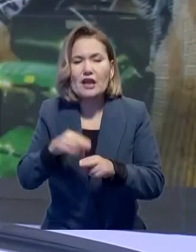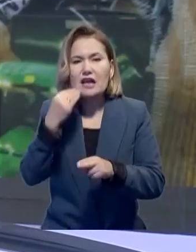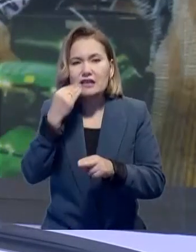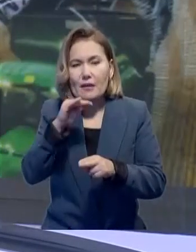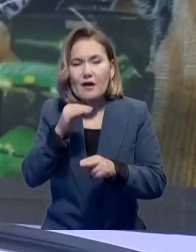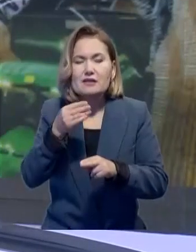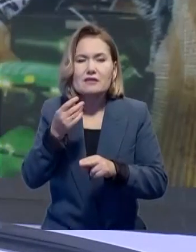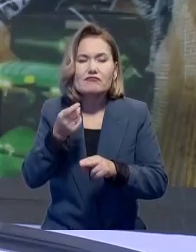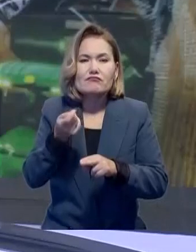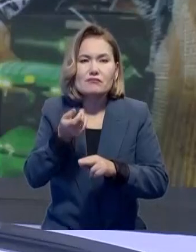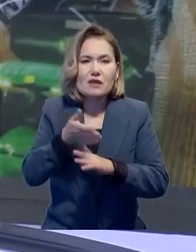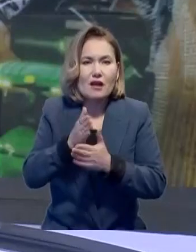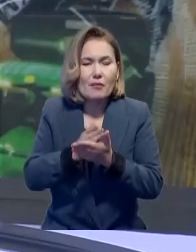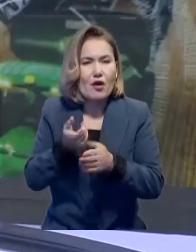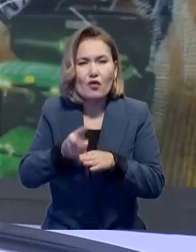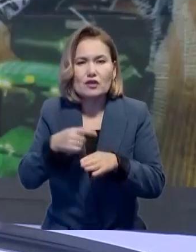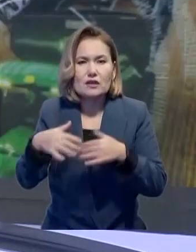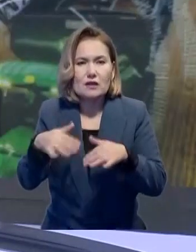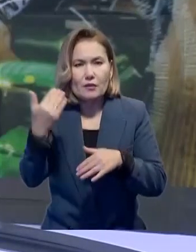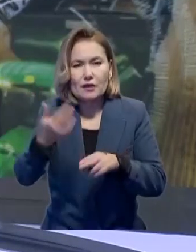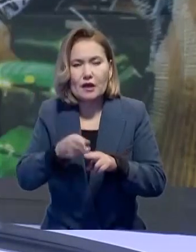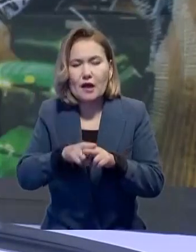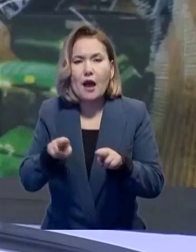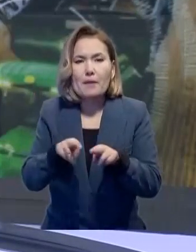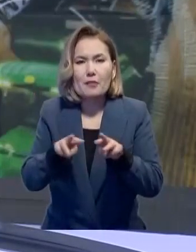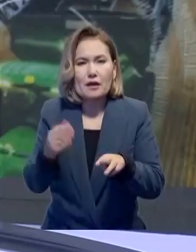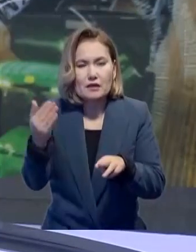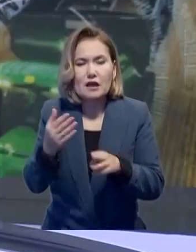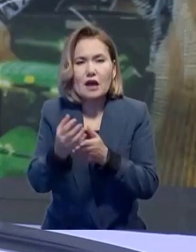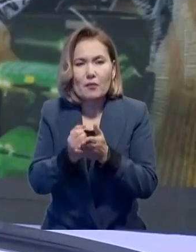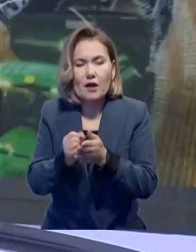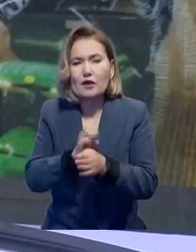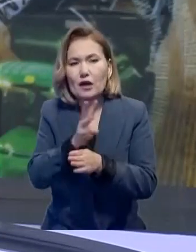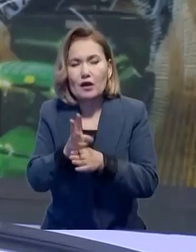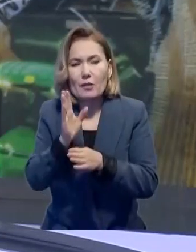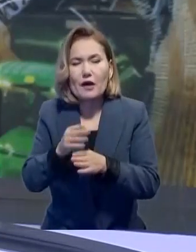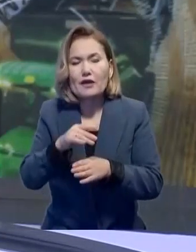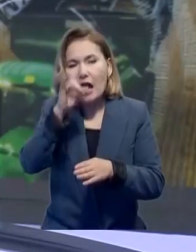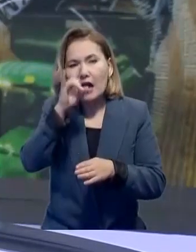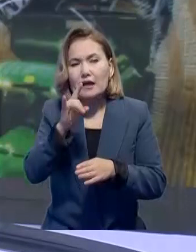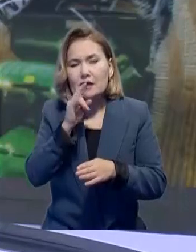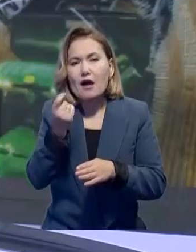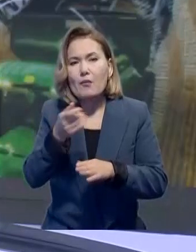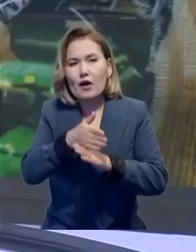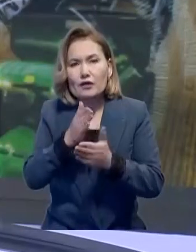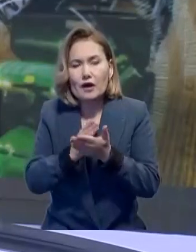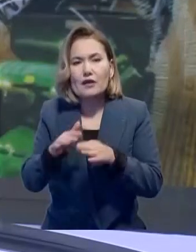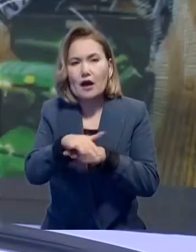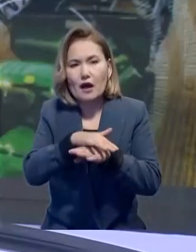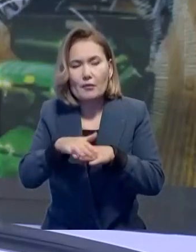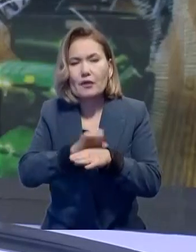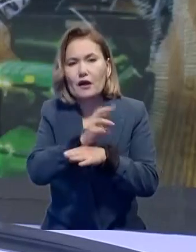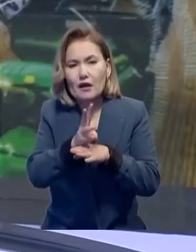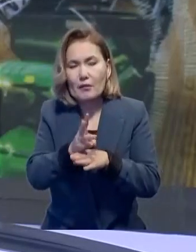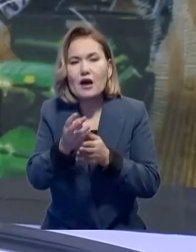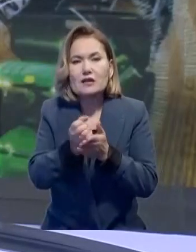қараша наннан тарықпайды. Үкімет отырысында Әлихан Смайлов осылай деді. Премьер-министр қолда бар астық халықтың сұранысын өтеуге